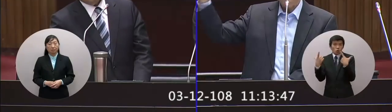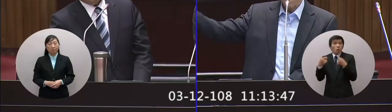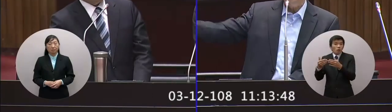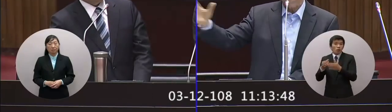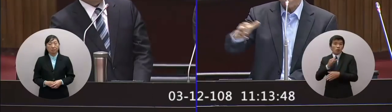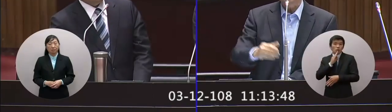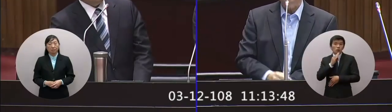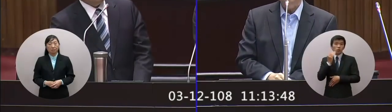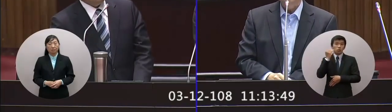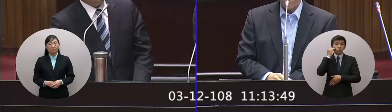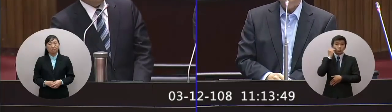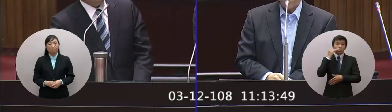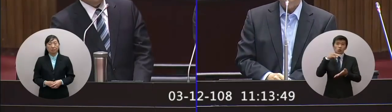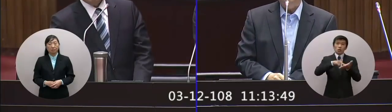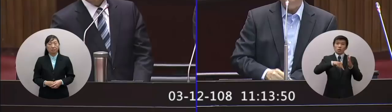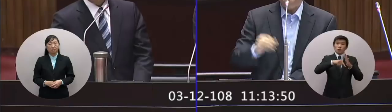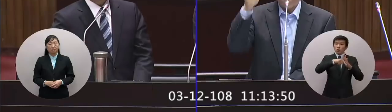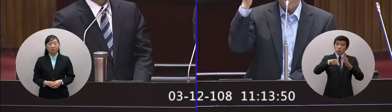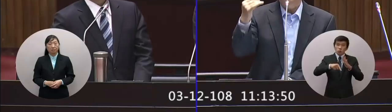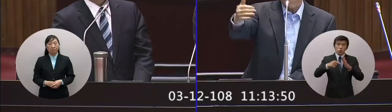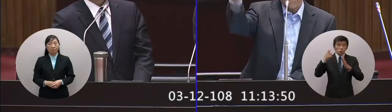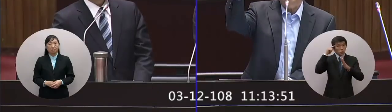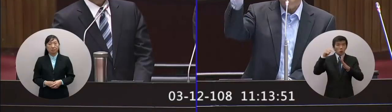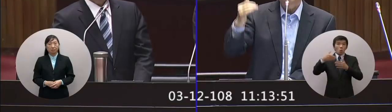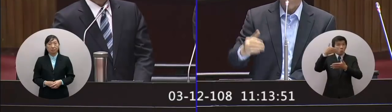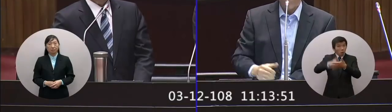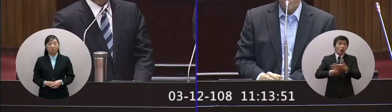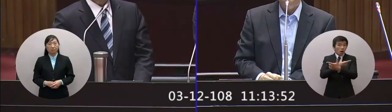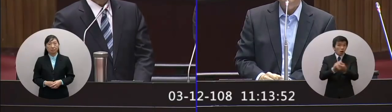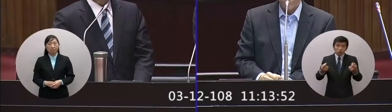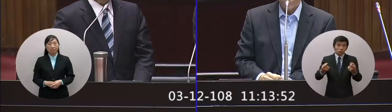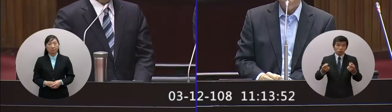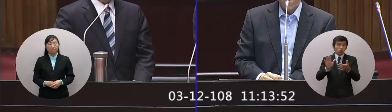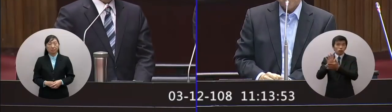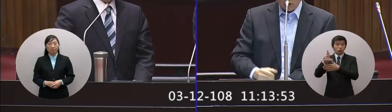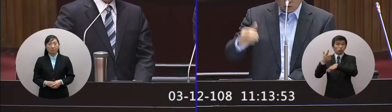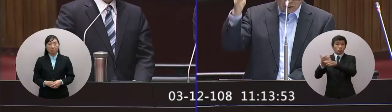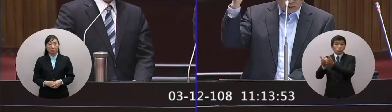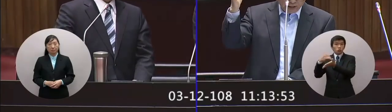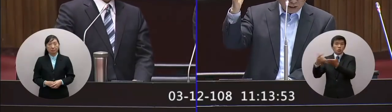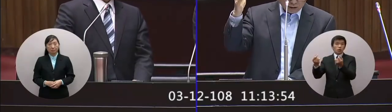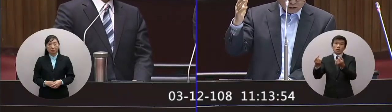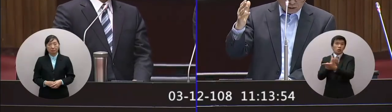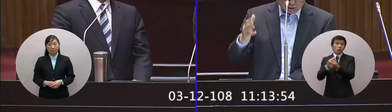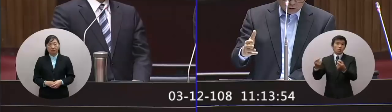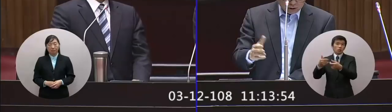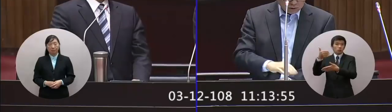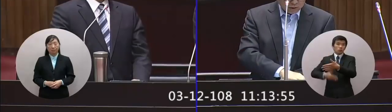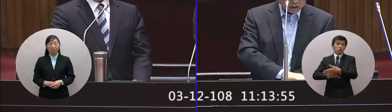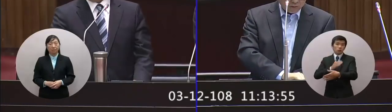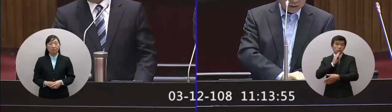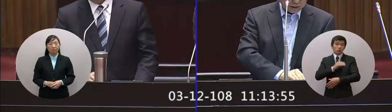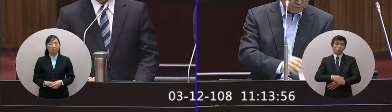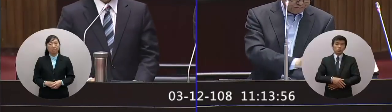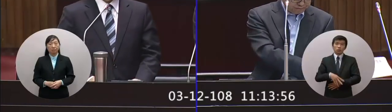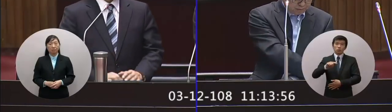当立法院又要总删的时候，就把这些科技预算通通删掉。所以我们